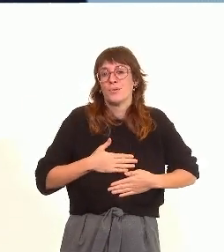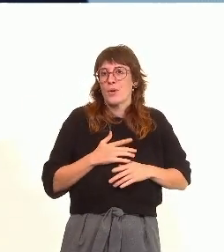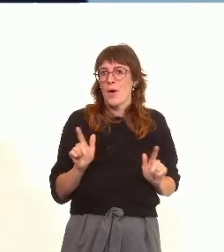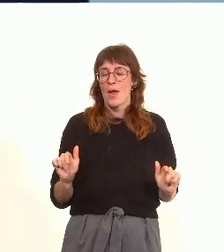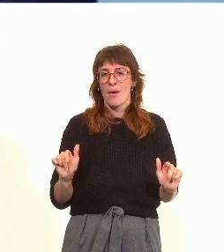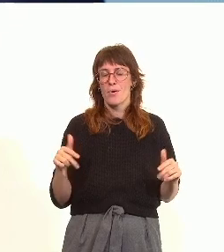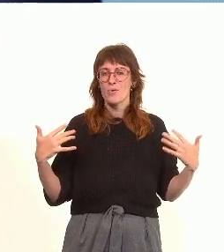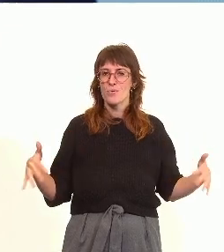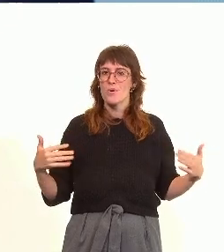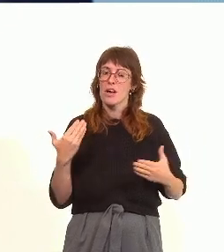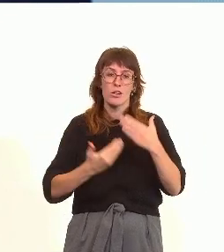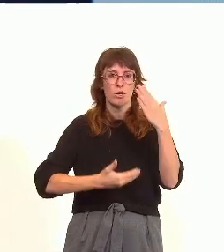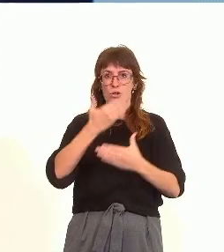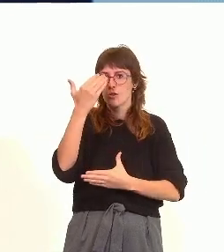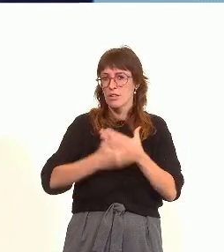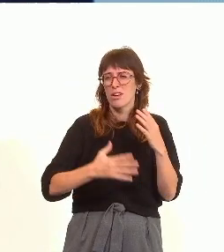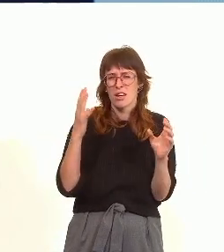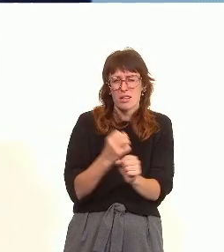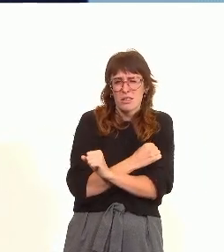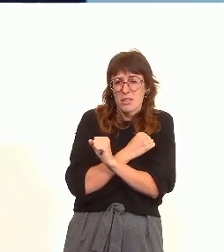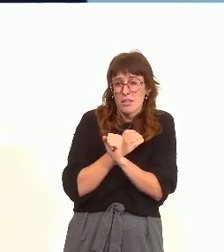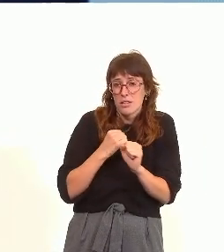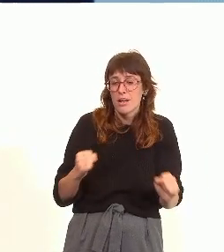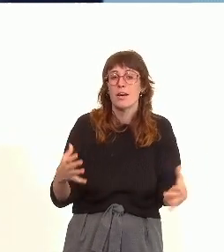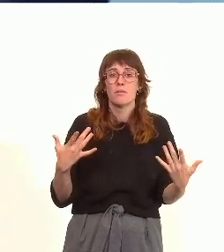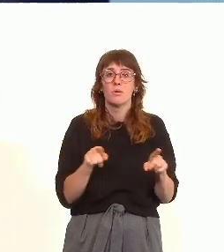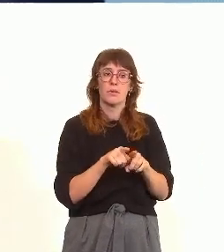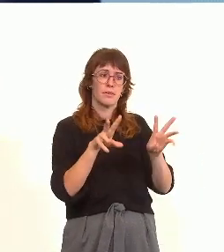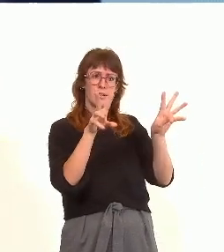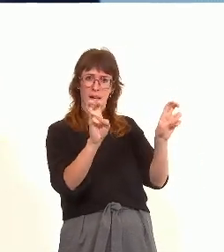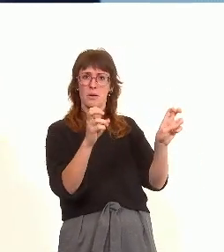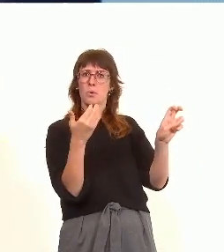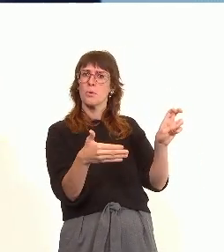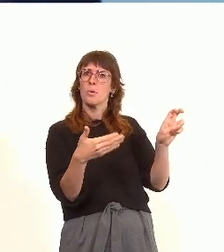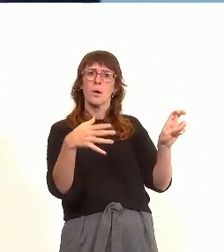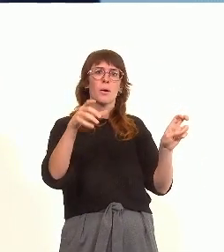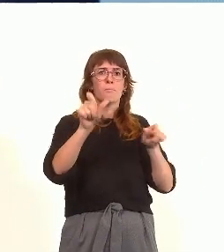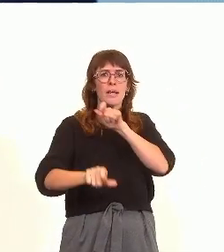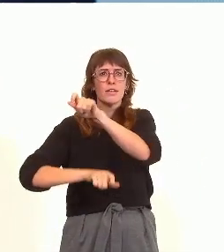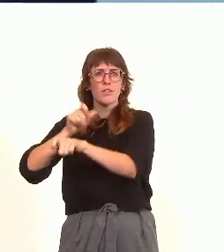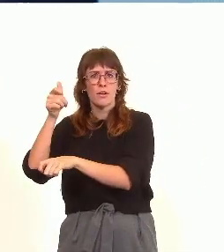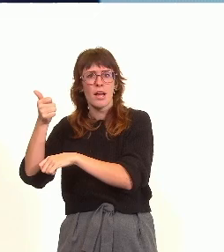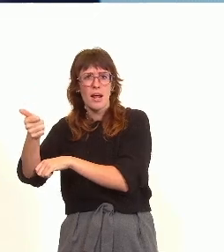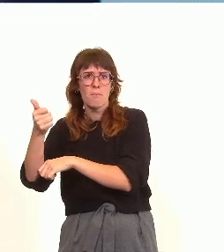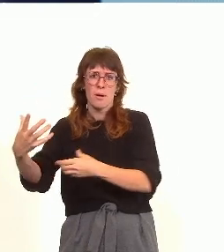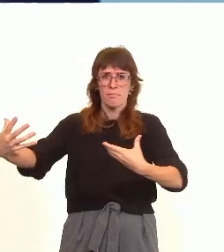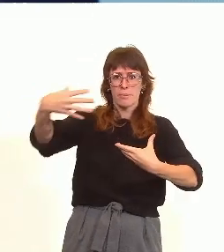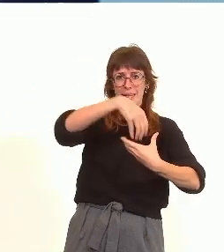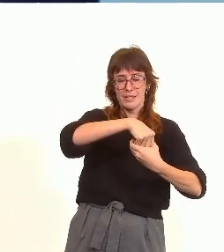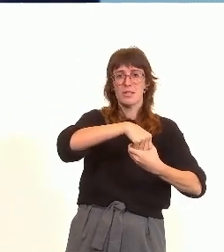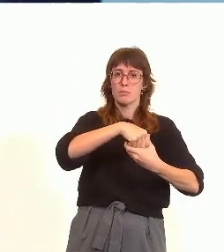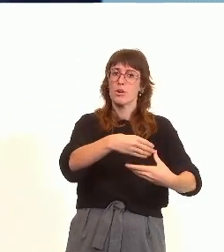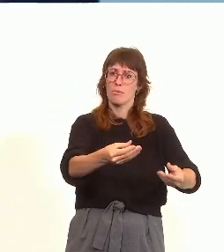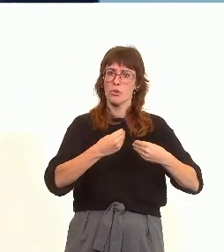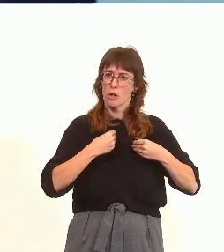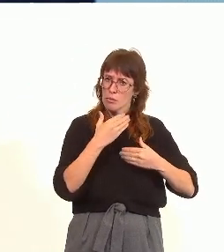qui va nous permettre d'avancer sur un thème qui est cher à la CNSA, qui est celui de la participation des personnes. Vous le savez, la Caisse, dans son identité